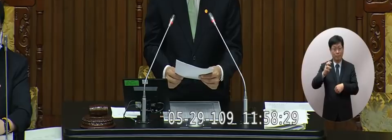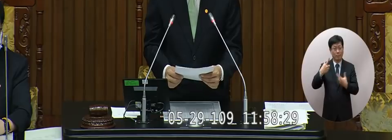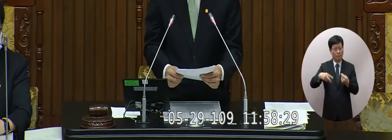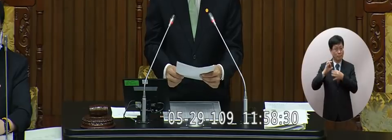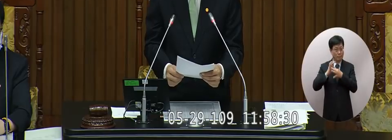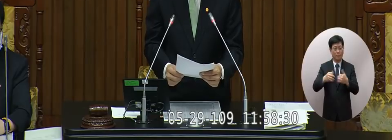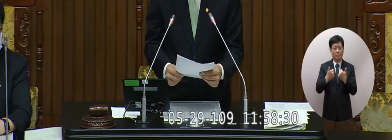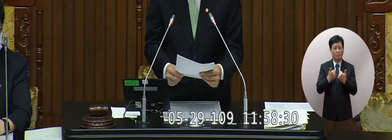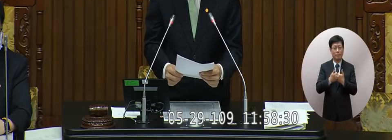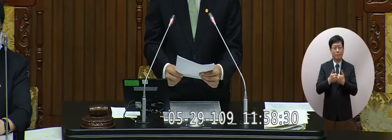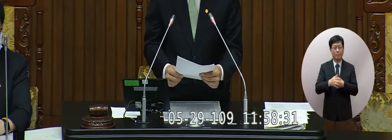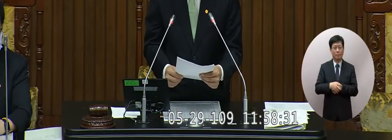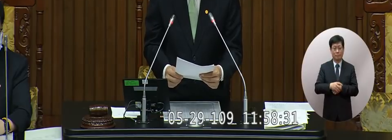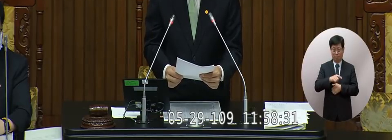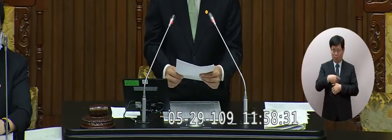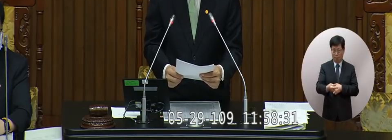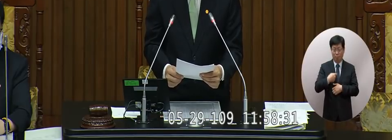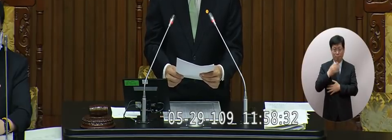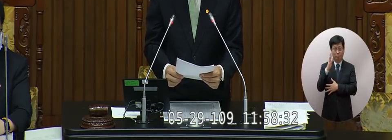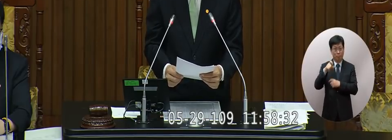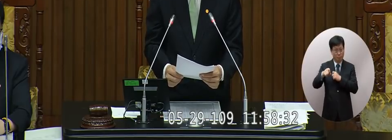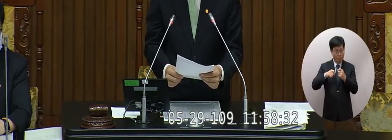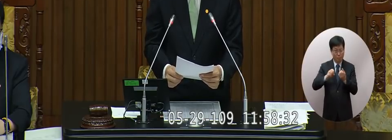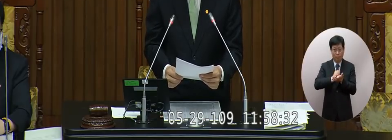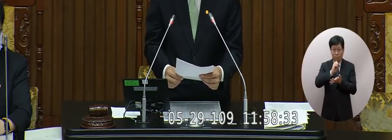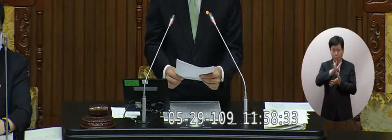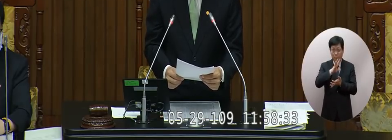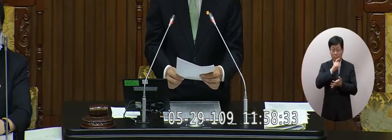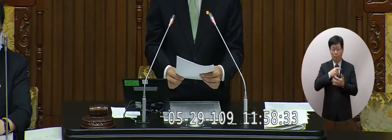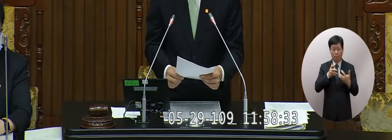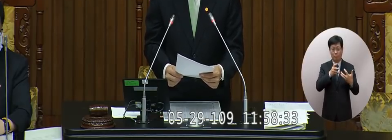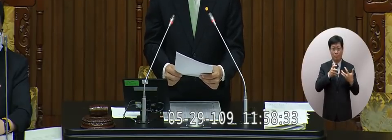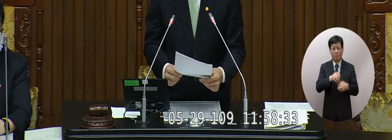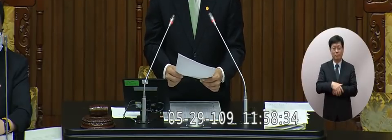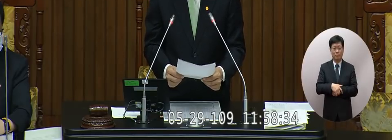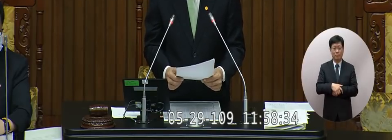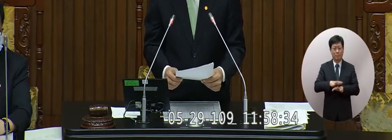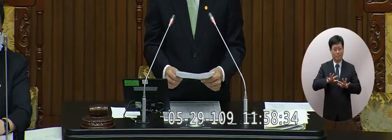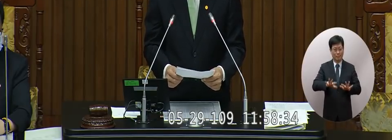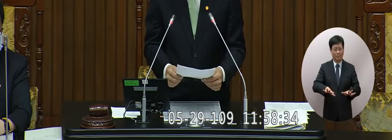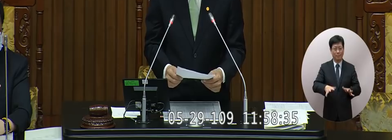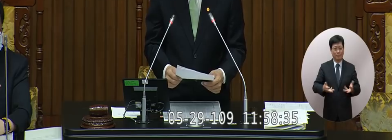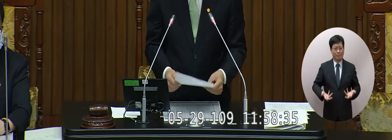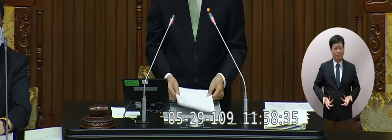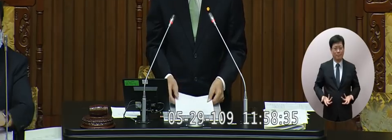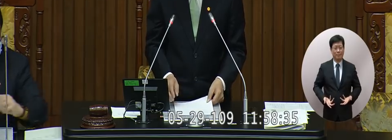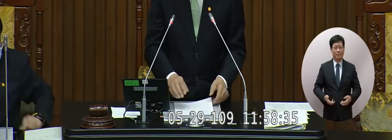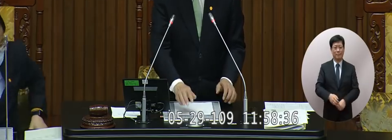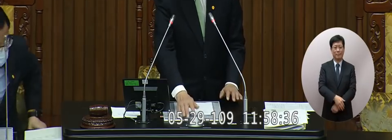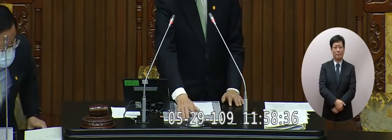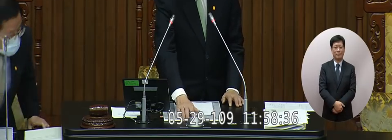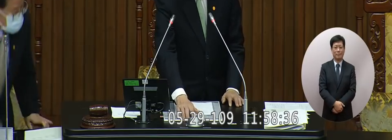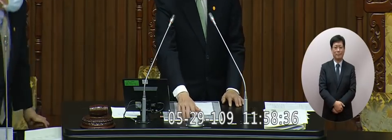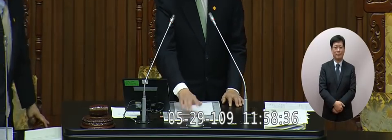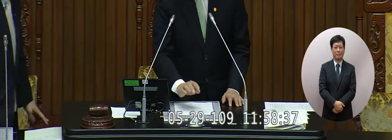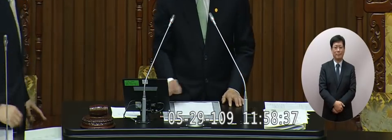2:30继续开会进行施政方针报告及质询，现在休息。